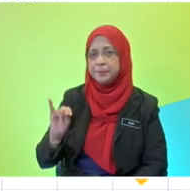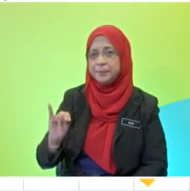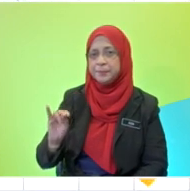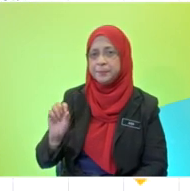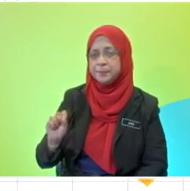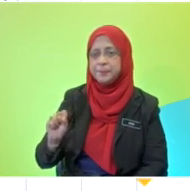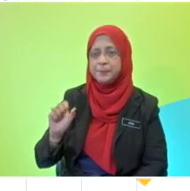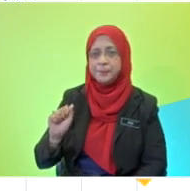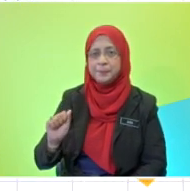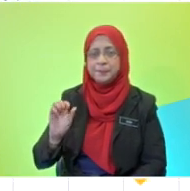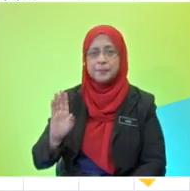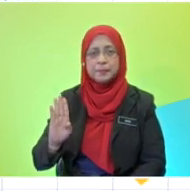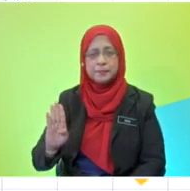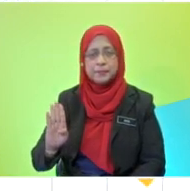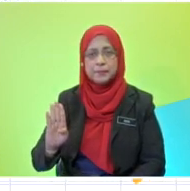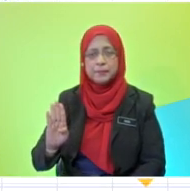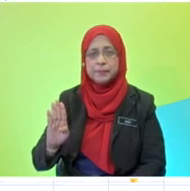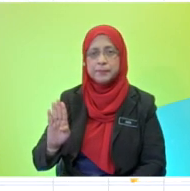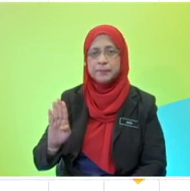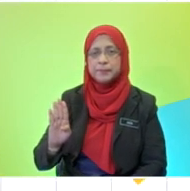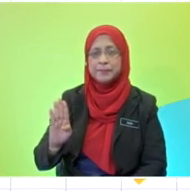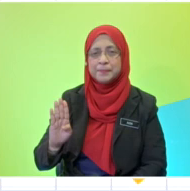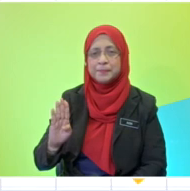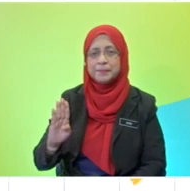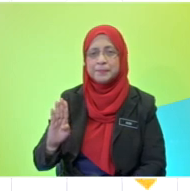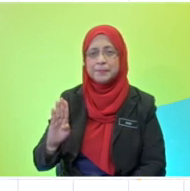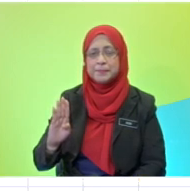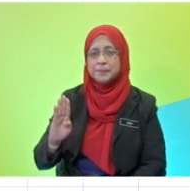Oke Syuhada silahkan Syuhada